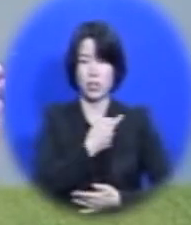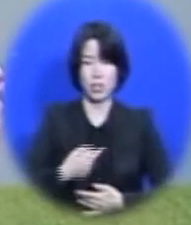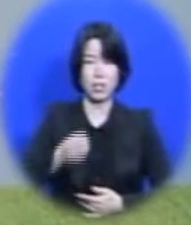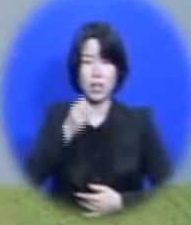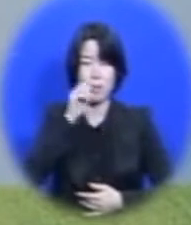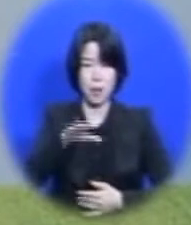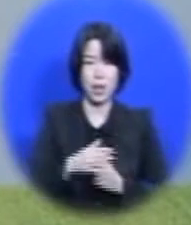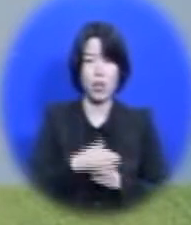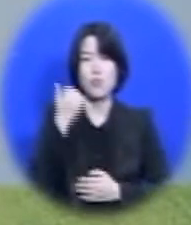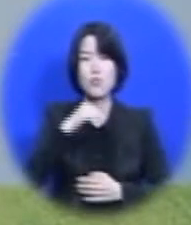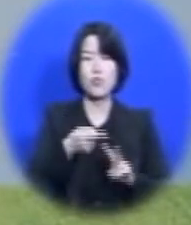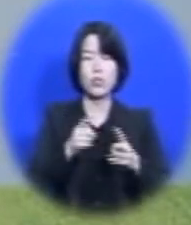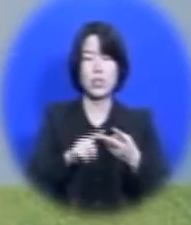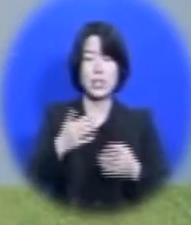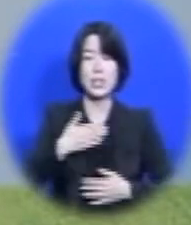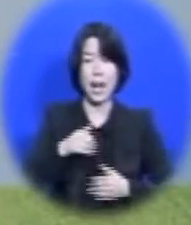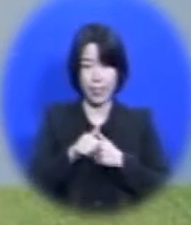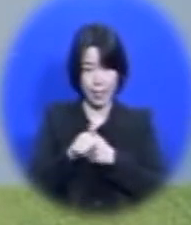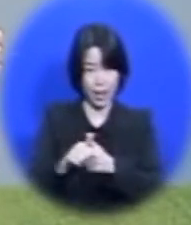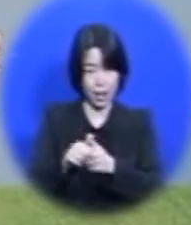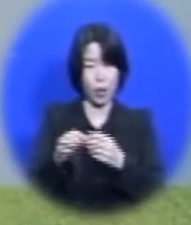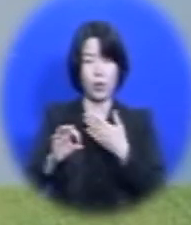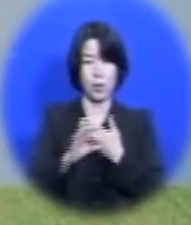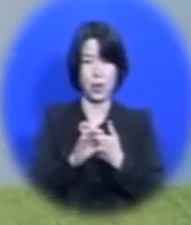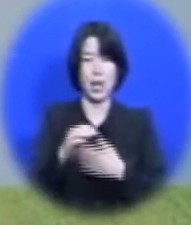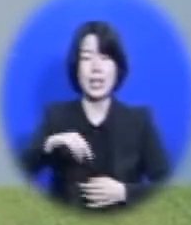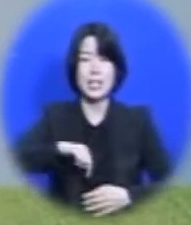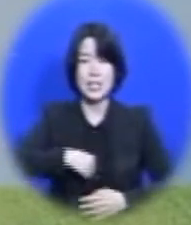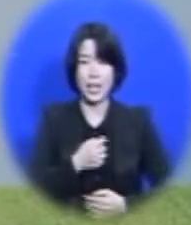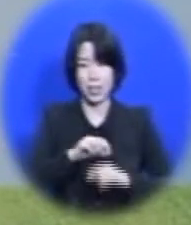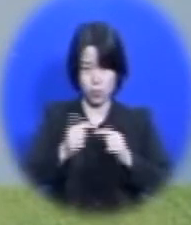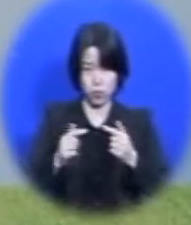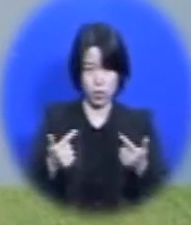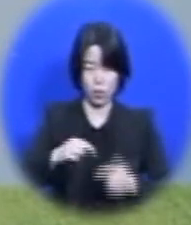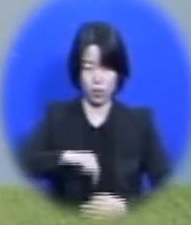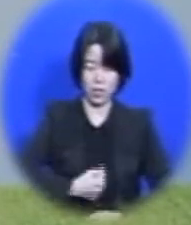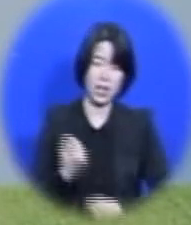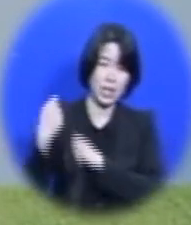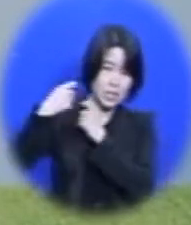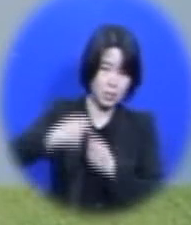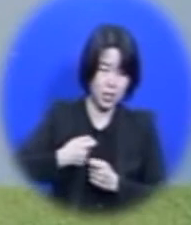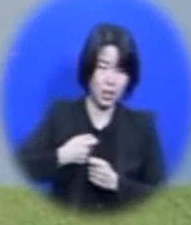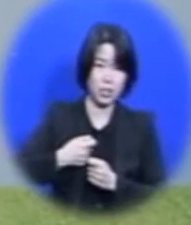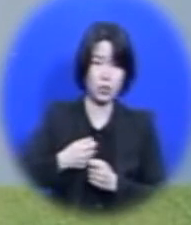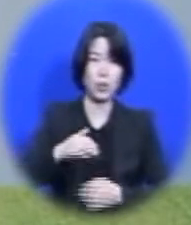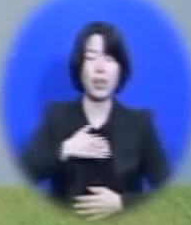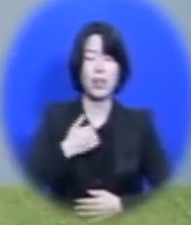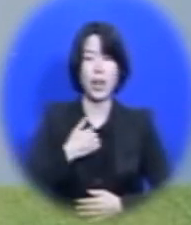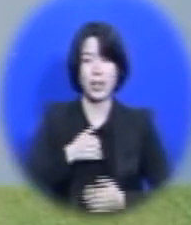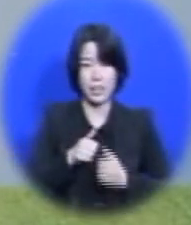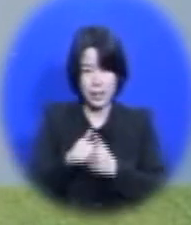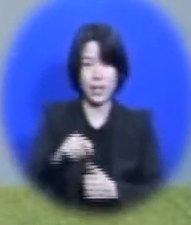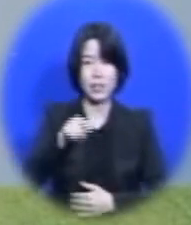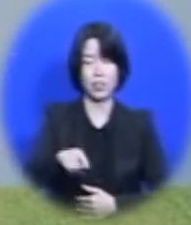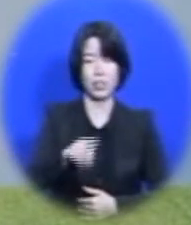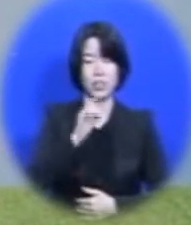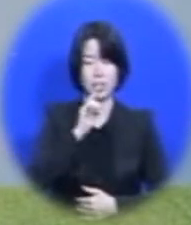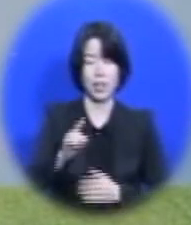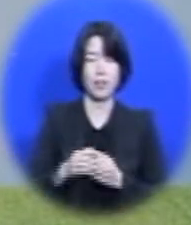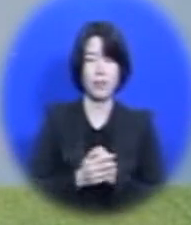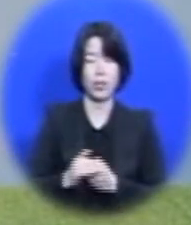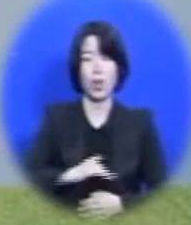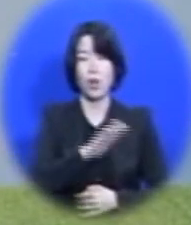누구든지 나를 따라오려거든 자기를 부인하고 자기 십자가를 지고 나를 따를 것이니라.